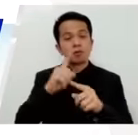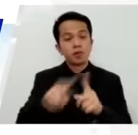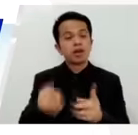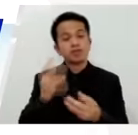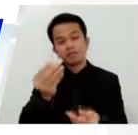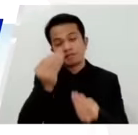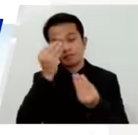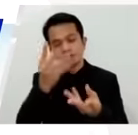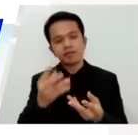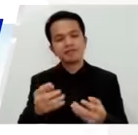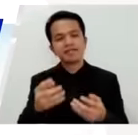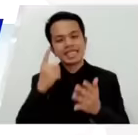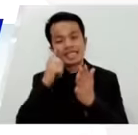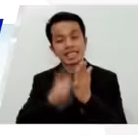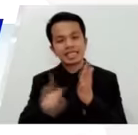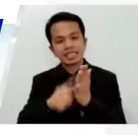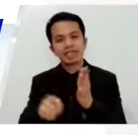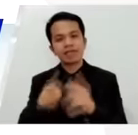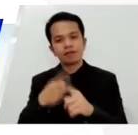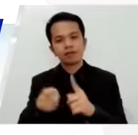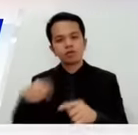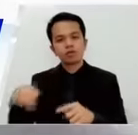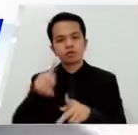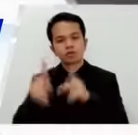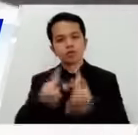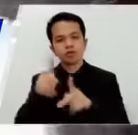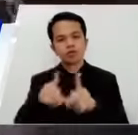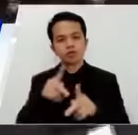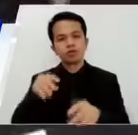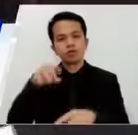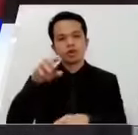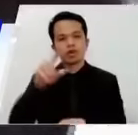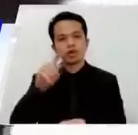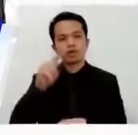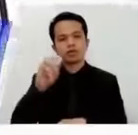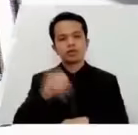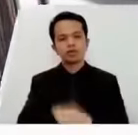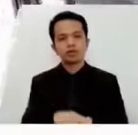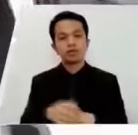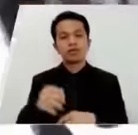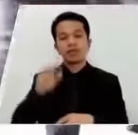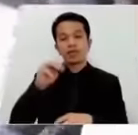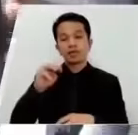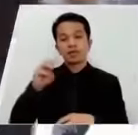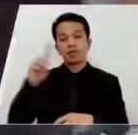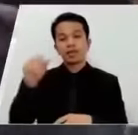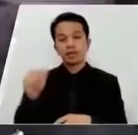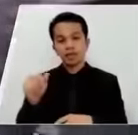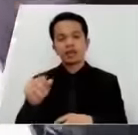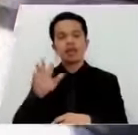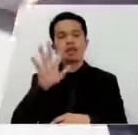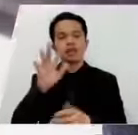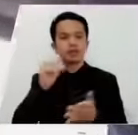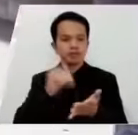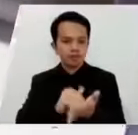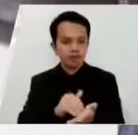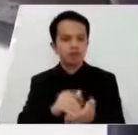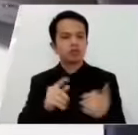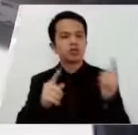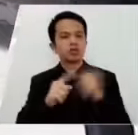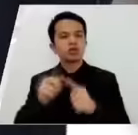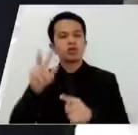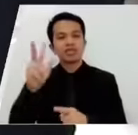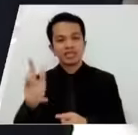machi-check yan ang ating mga kasamahan sa LTO. Ayon sa MMDA, 5,000 piso hanggang 30,000